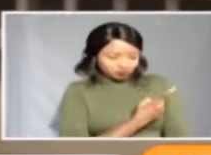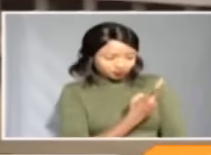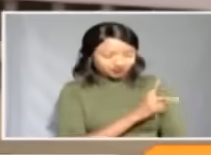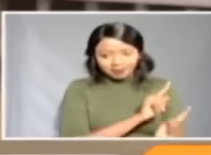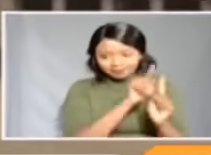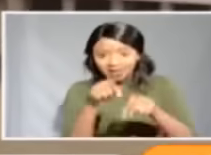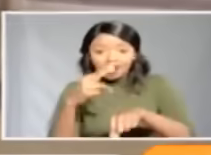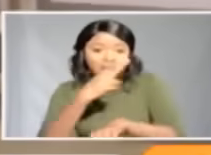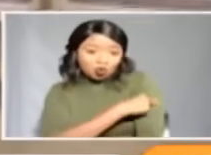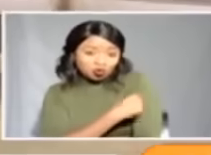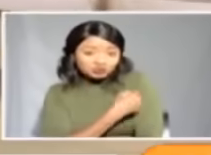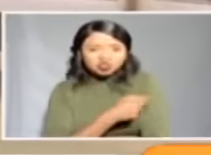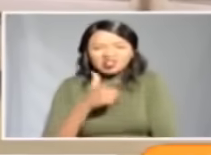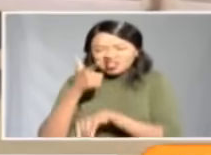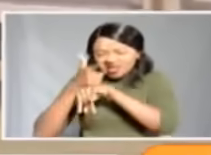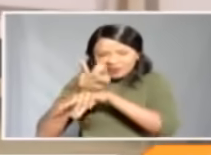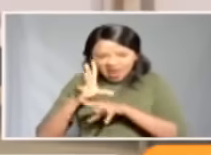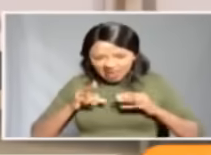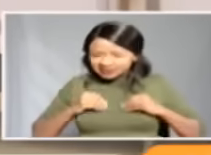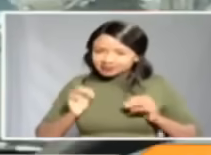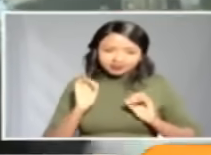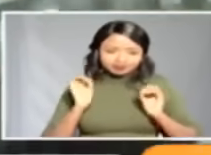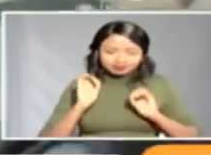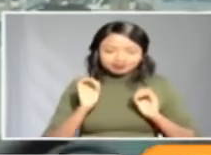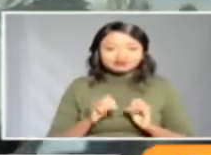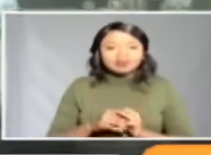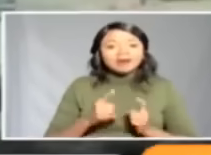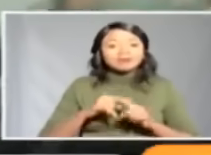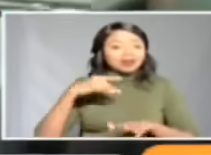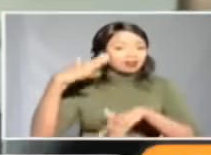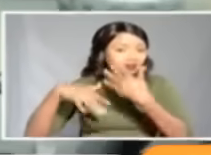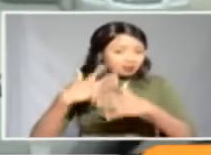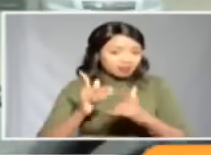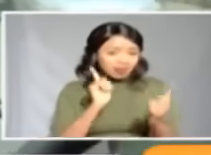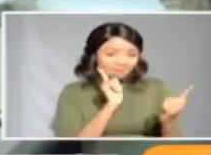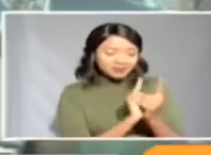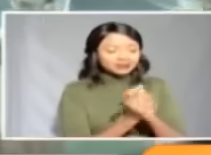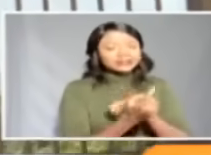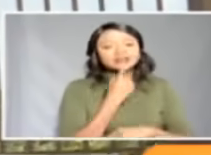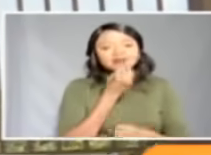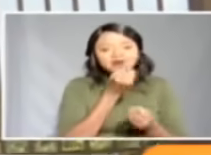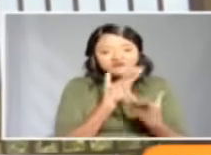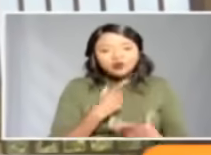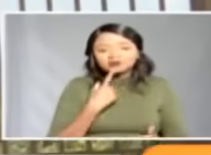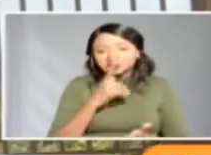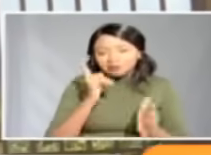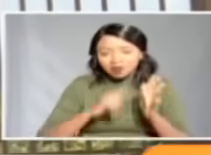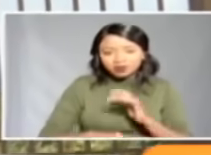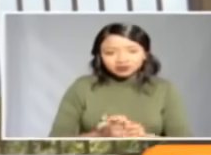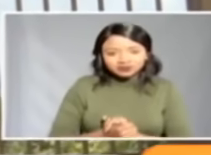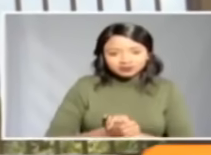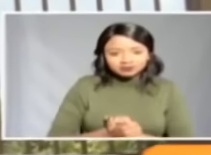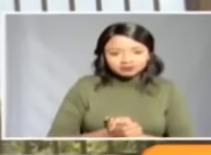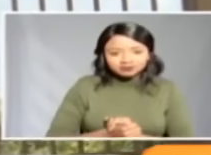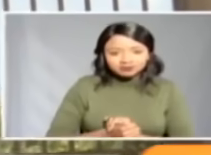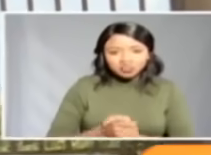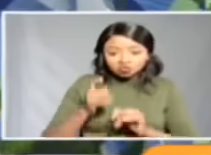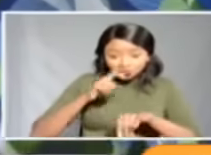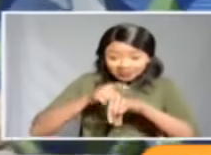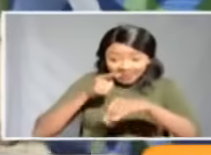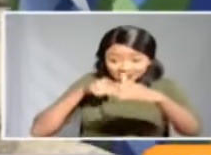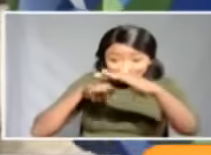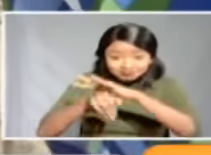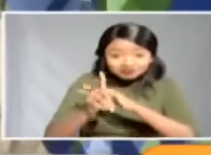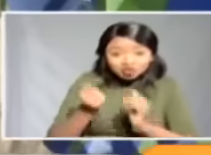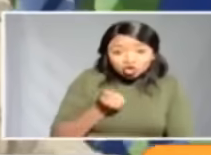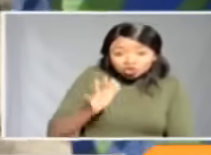zetu hazikuruhusiwa hapa. Mamake baadaye alituelezea matukio yalivyojiri. Vile walifika hapa,